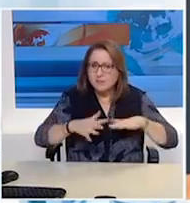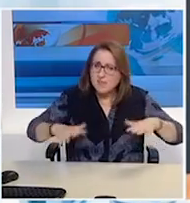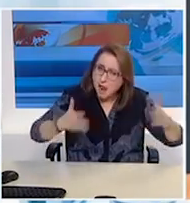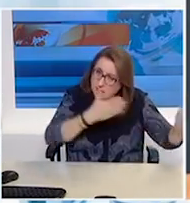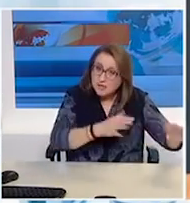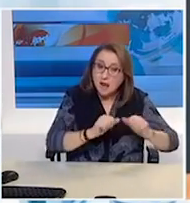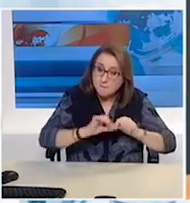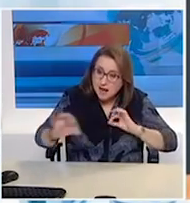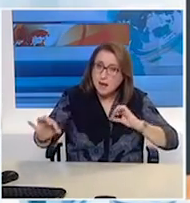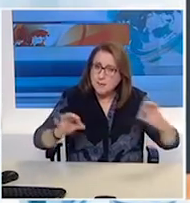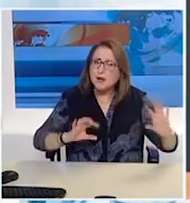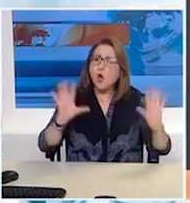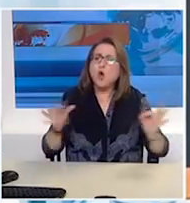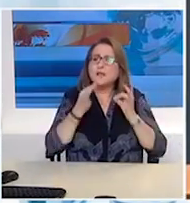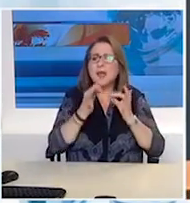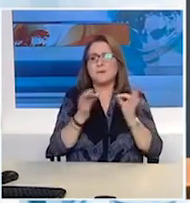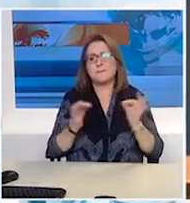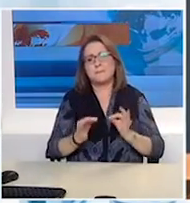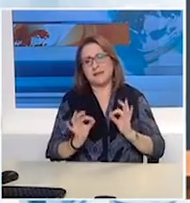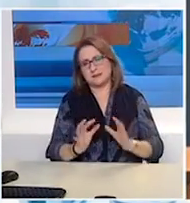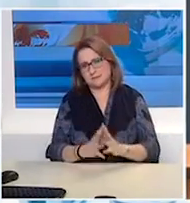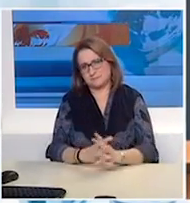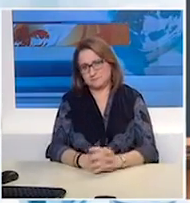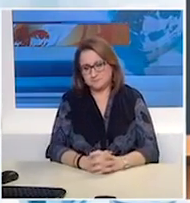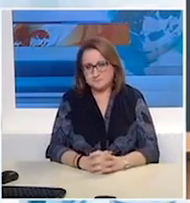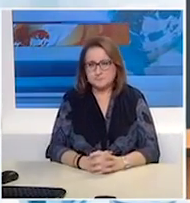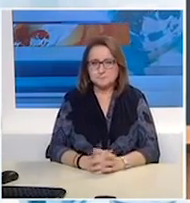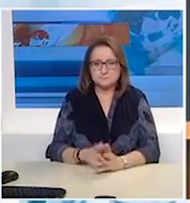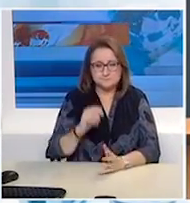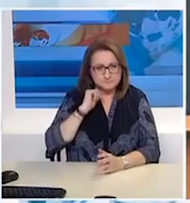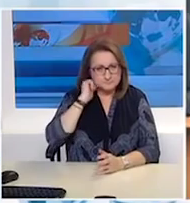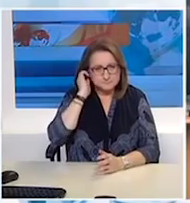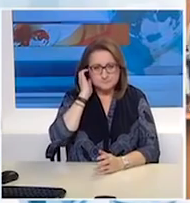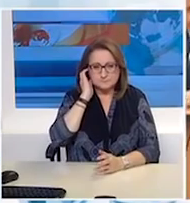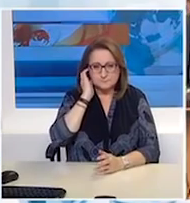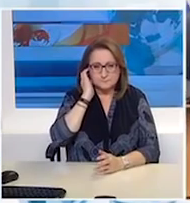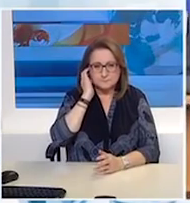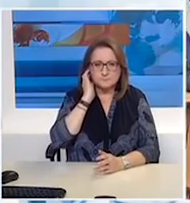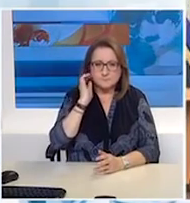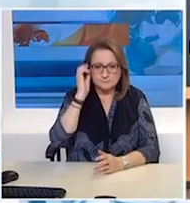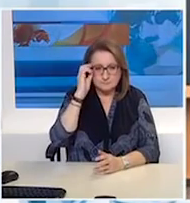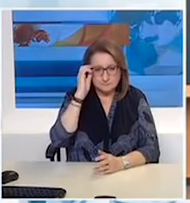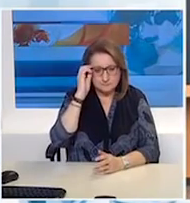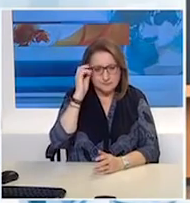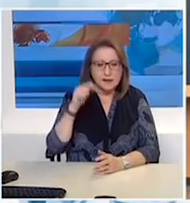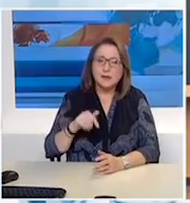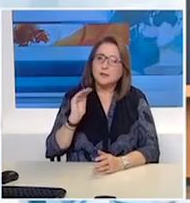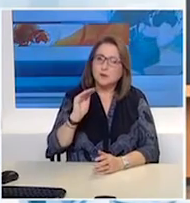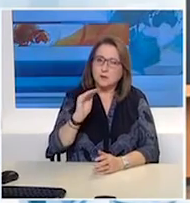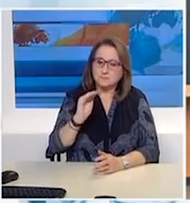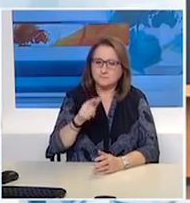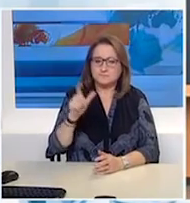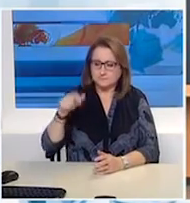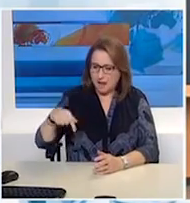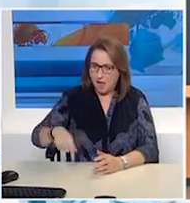Ευχαριστούμε κύριε Υπουργέ. Να περάσουμε σε ερωτήσεις. η κυρία Γορογιάννη από την ΕΡΤ. Κύριε Τσιόδρα και